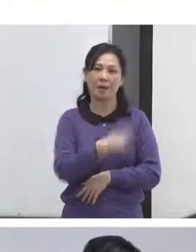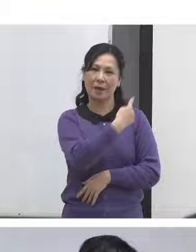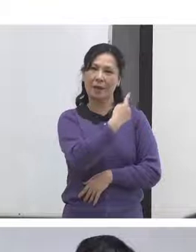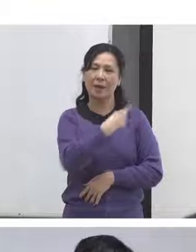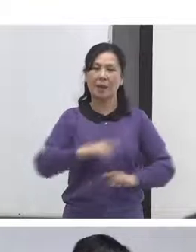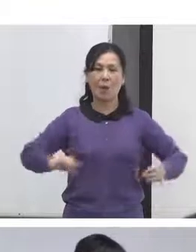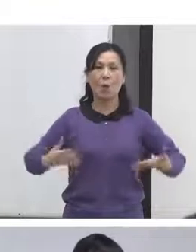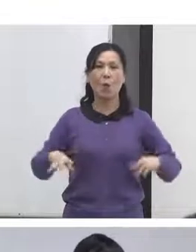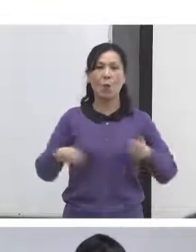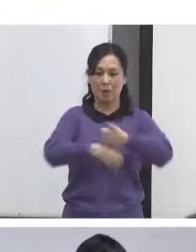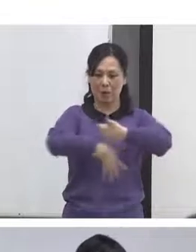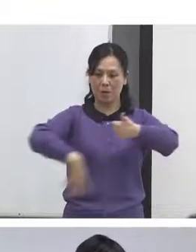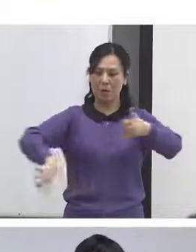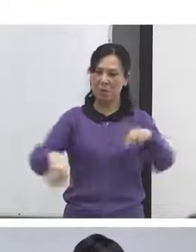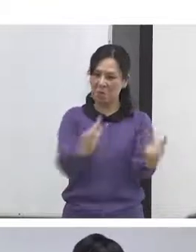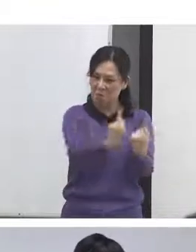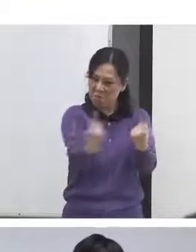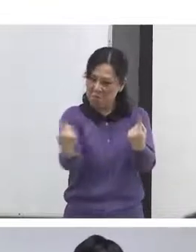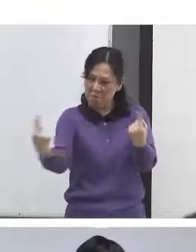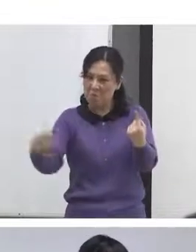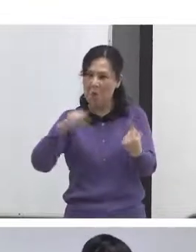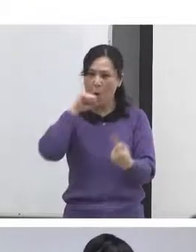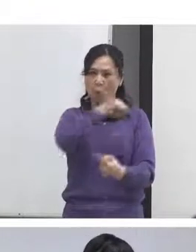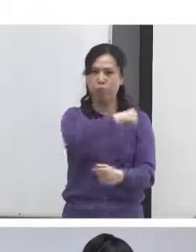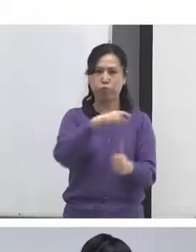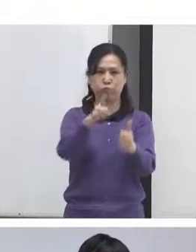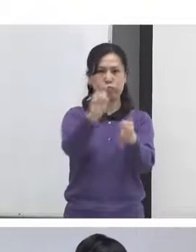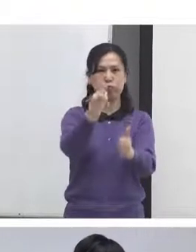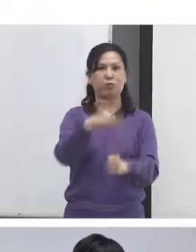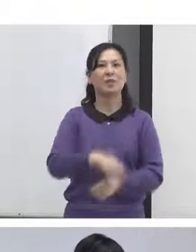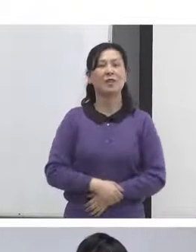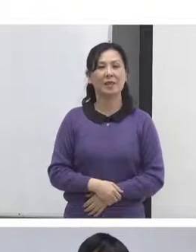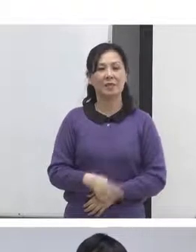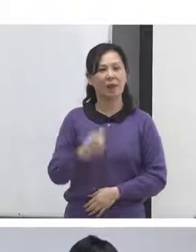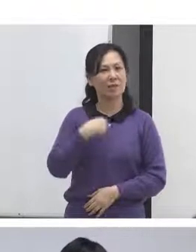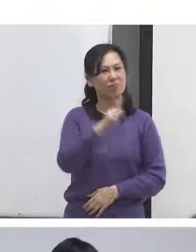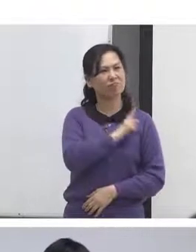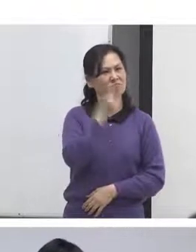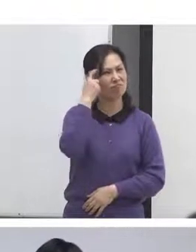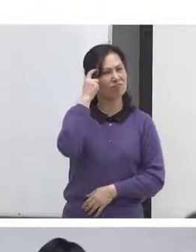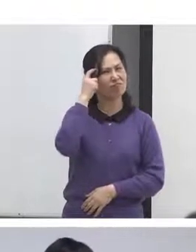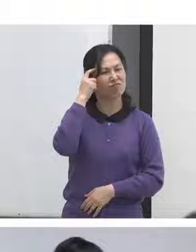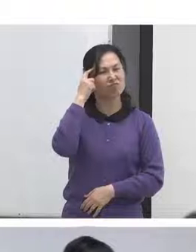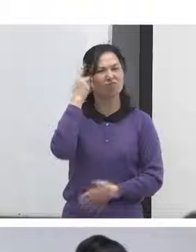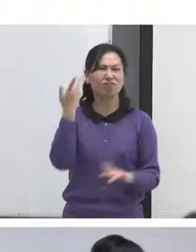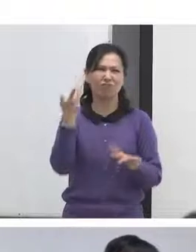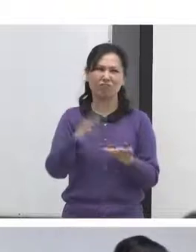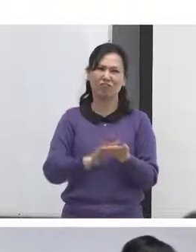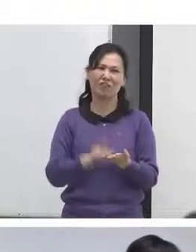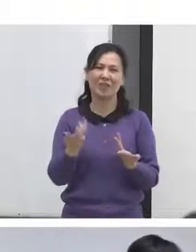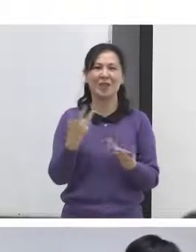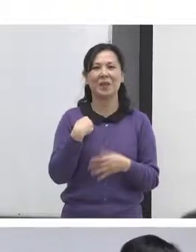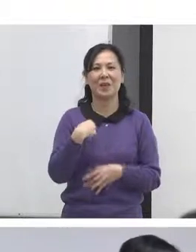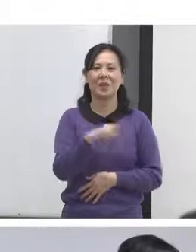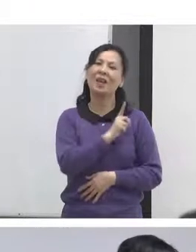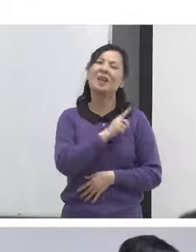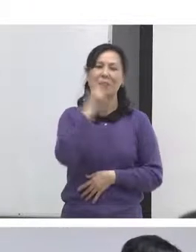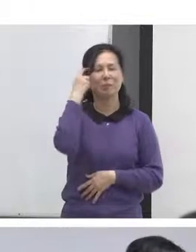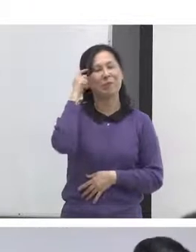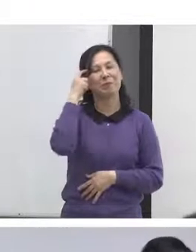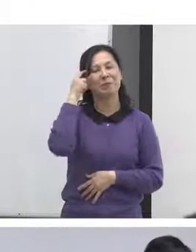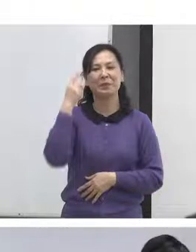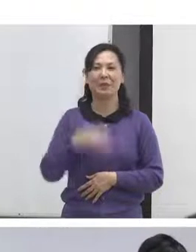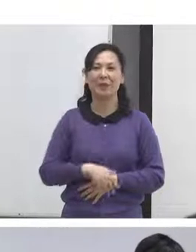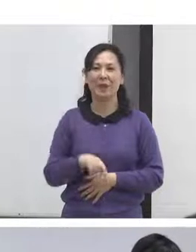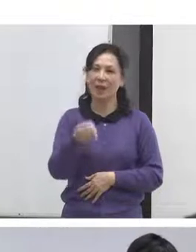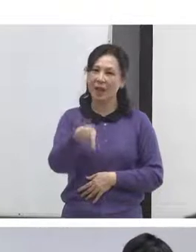它有评比说台湾开放资料的评比是第一名。但是我自己的感受没有，就是不是科学根据啊，就是因为其实那个